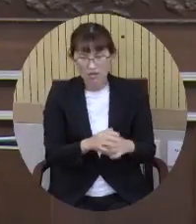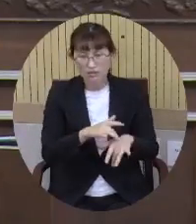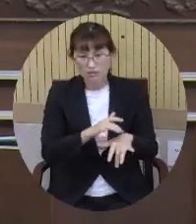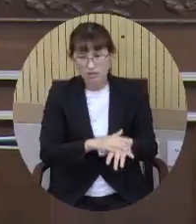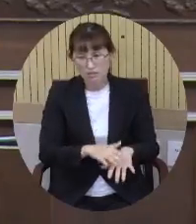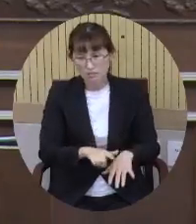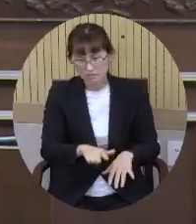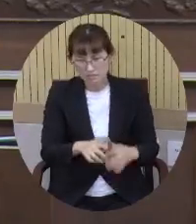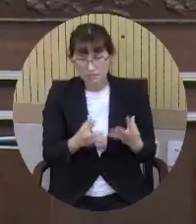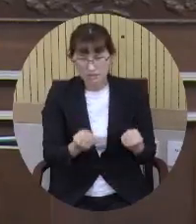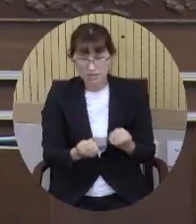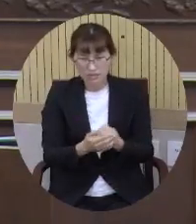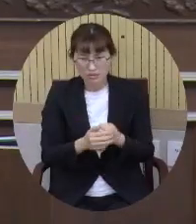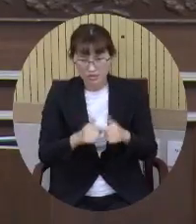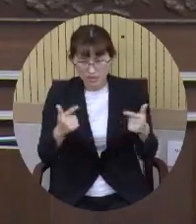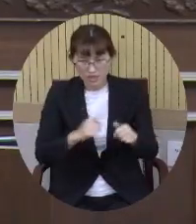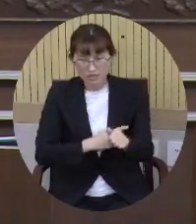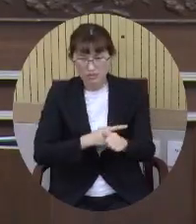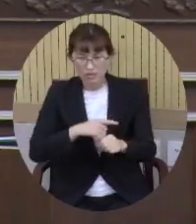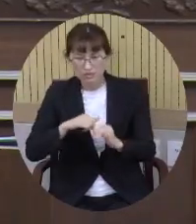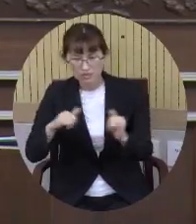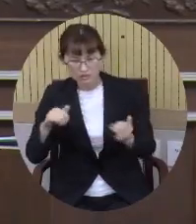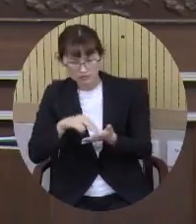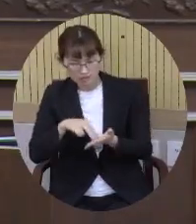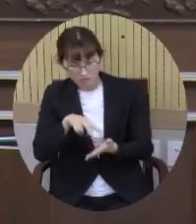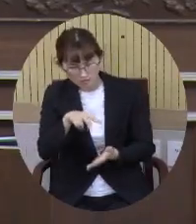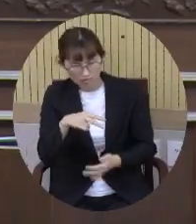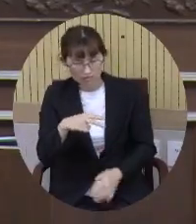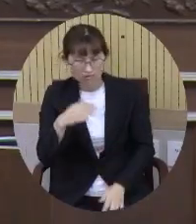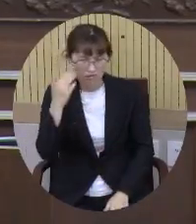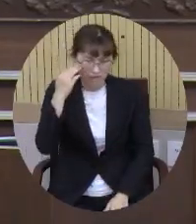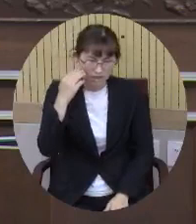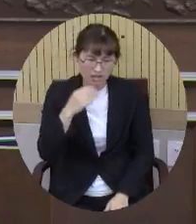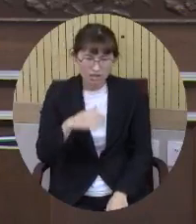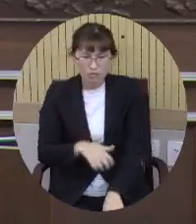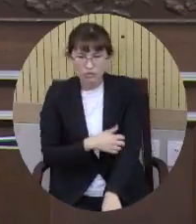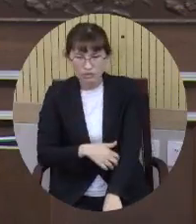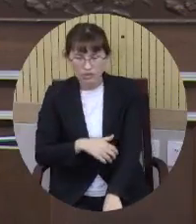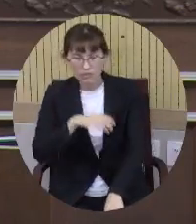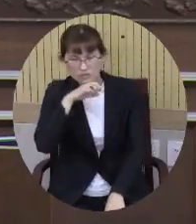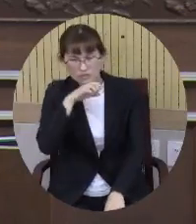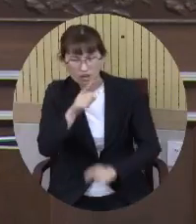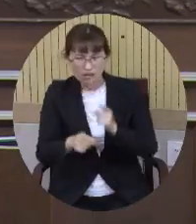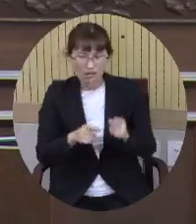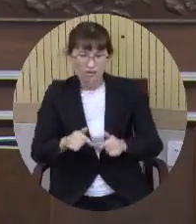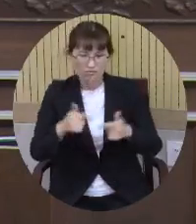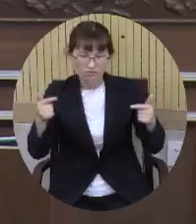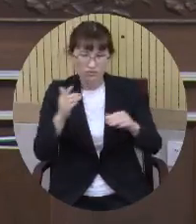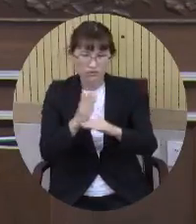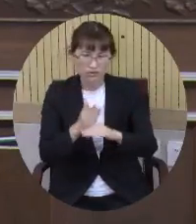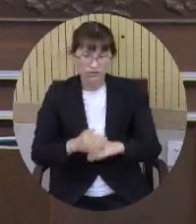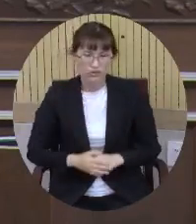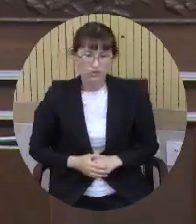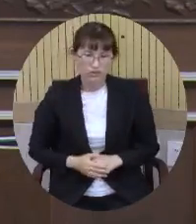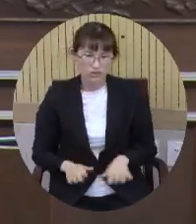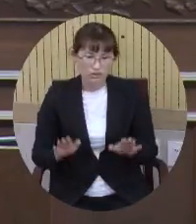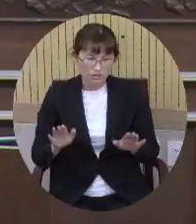빈발하면서 시민들의 불만이 커지고 있고 민원의 주범이 되고 있습니다.